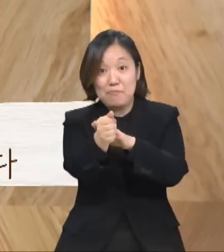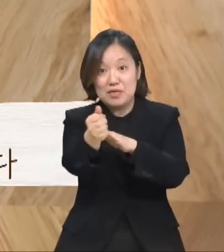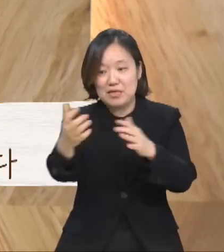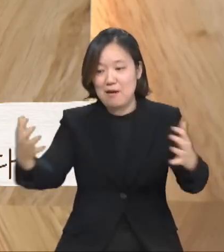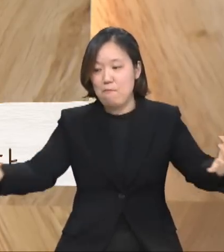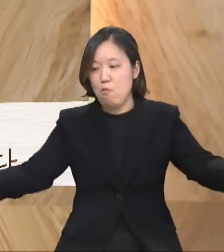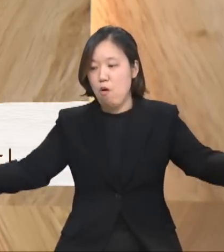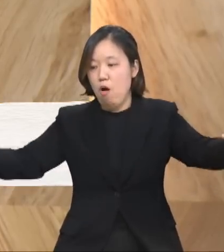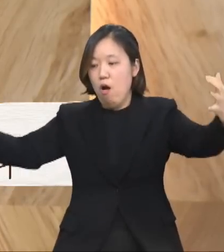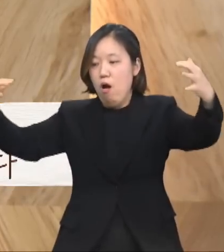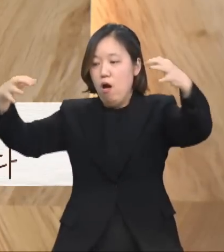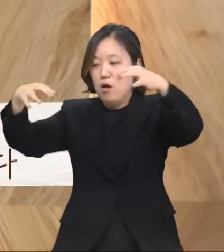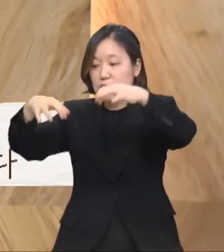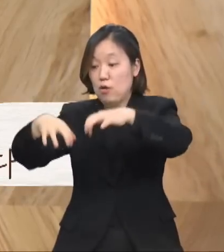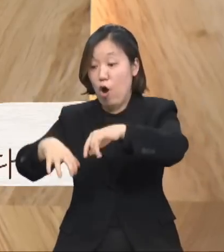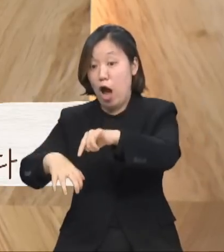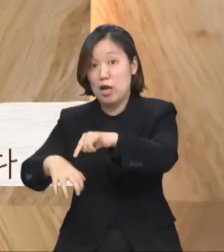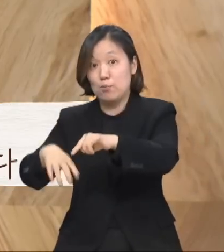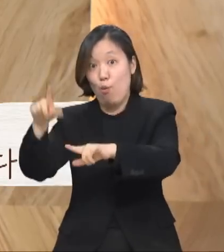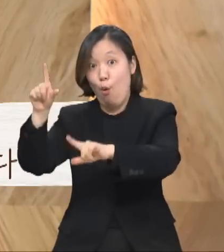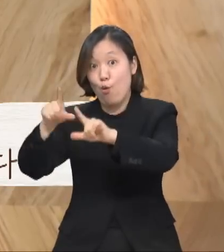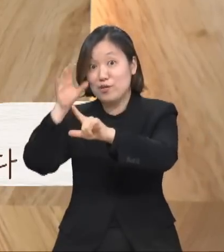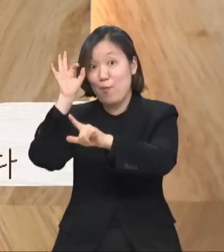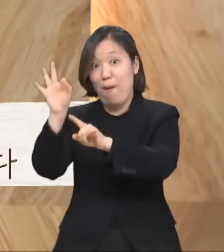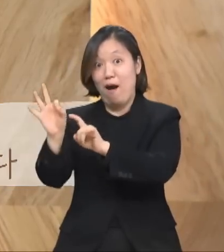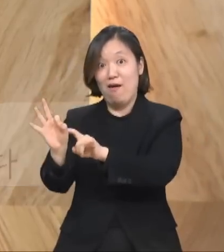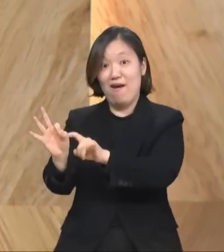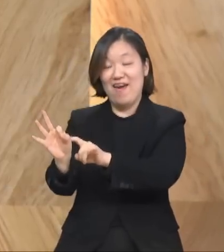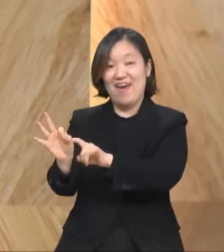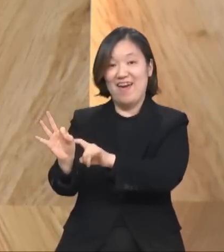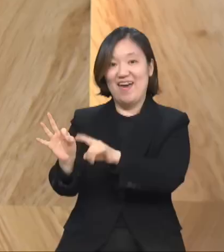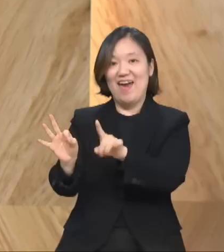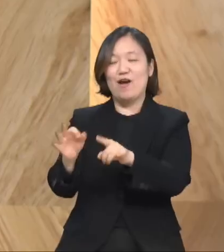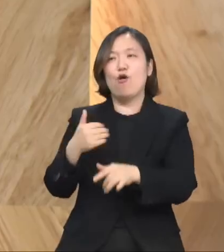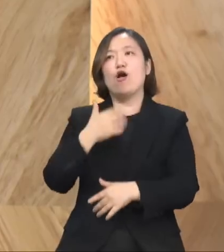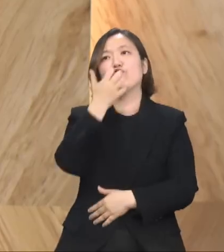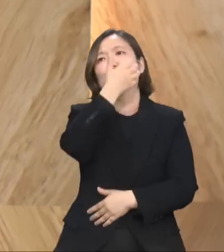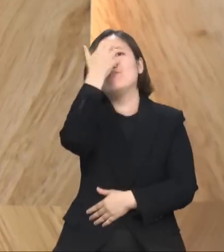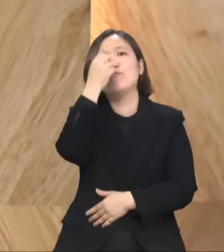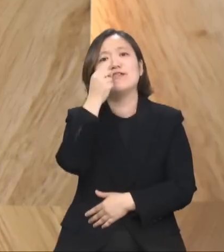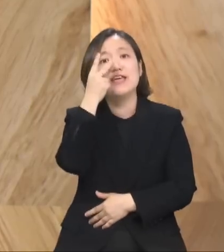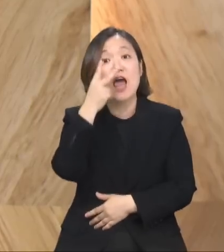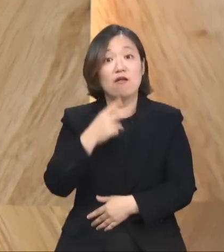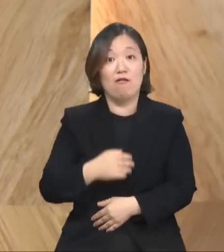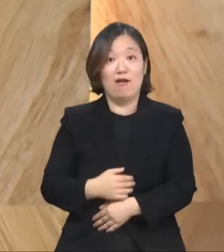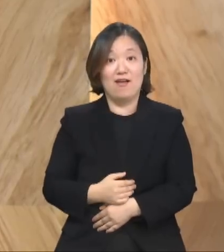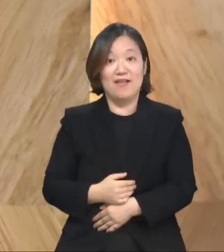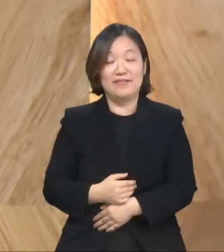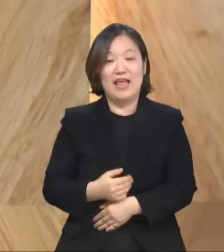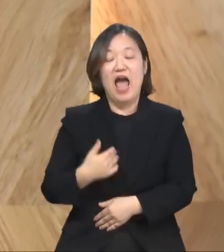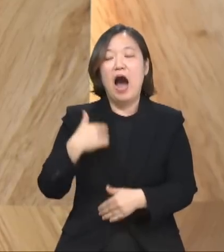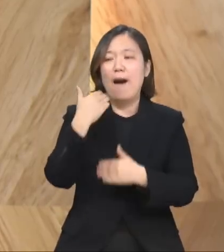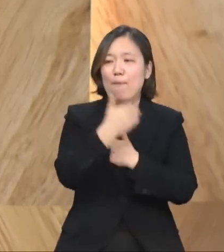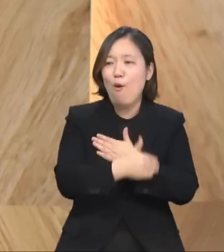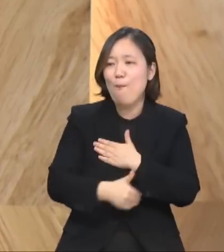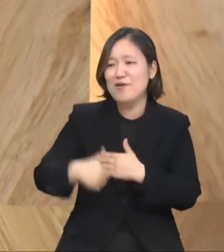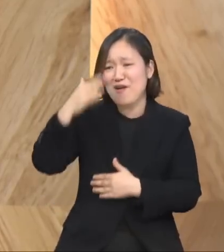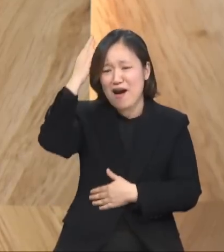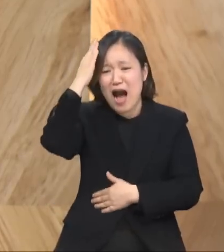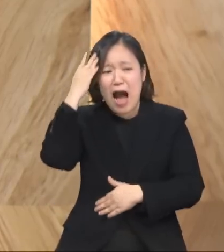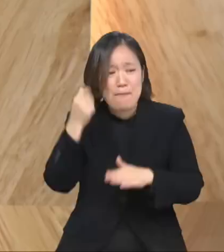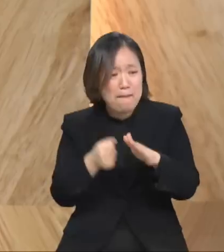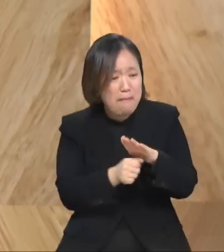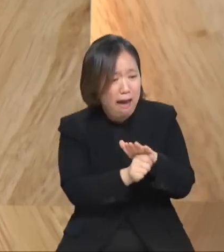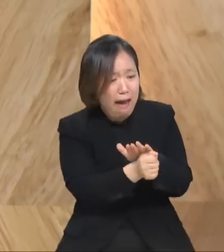후에 꿈에서 깼습니다 그래서 몸에서 시커먼 그런 실뱀들이 막 꾸물꾸물 몸에서